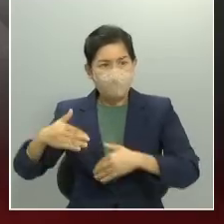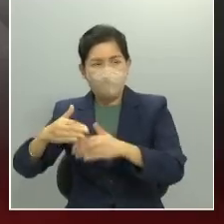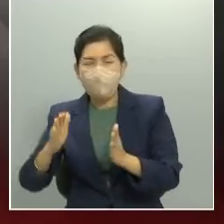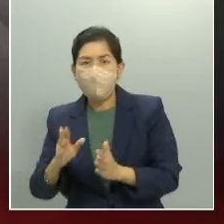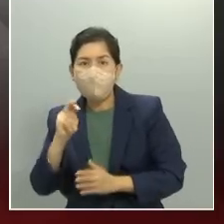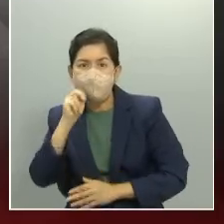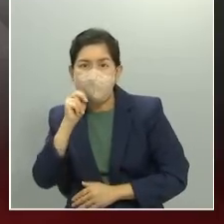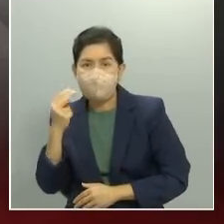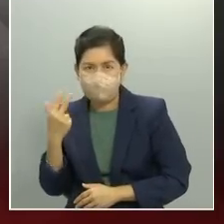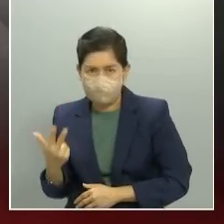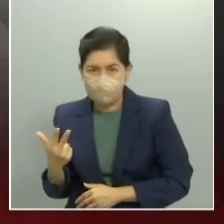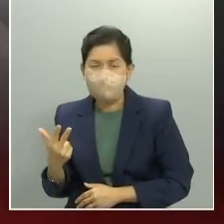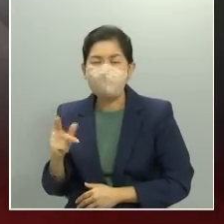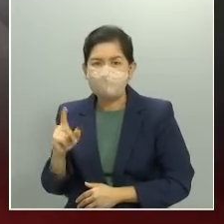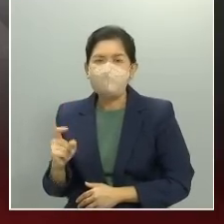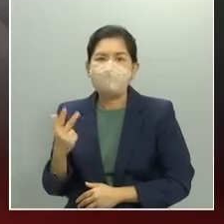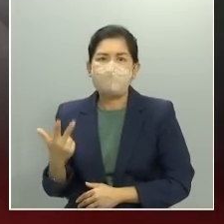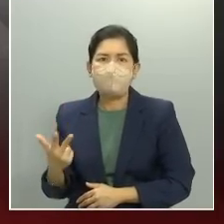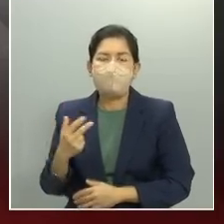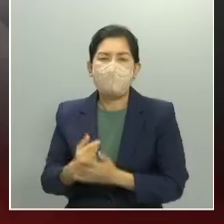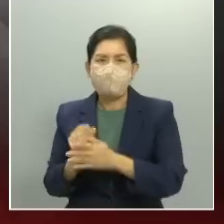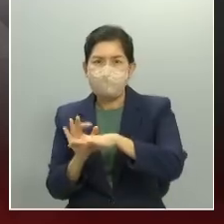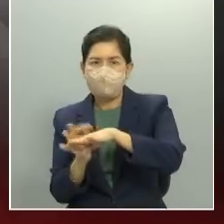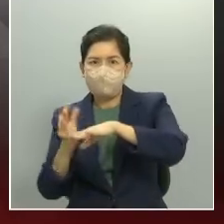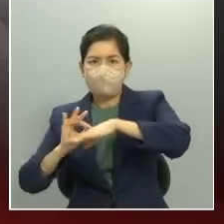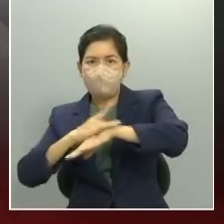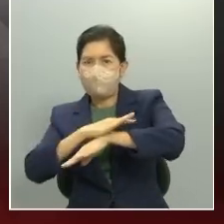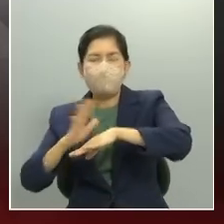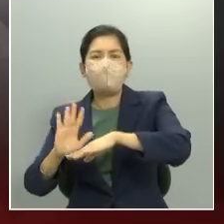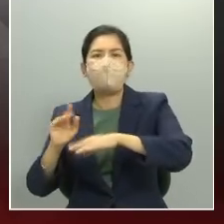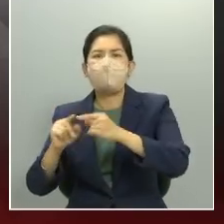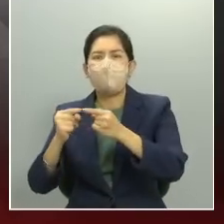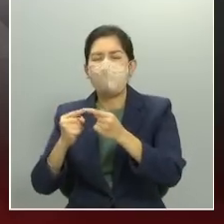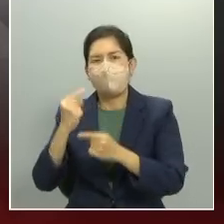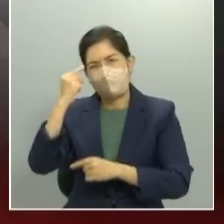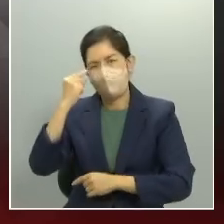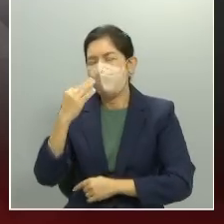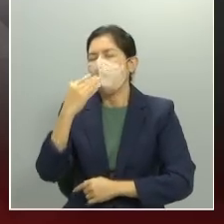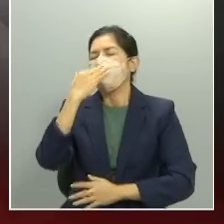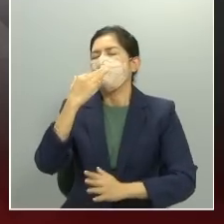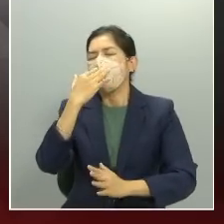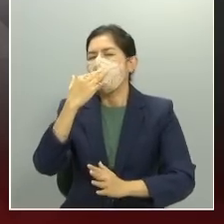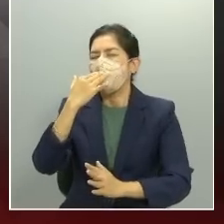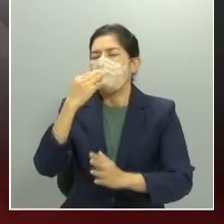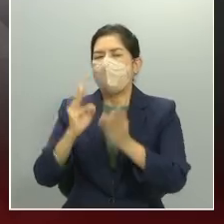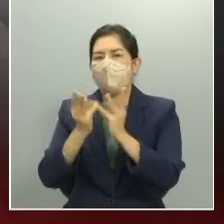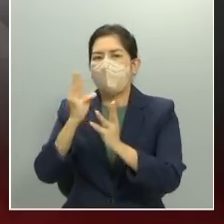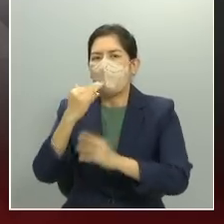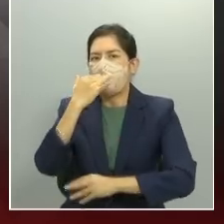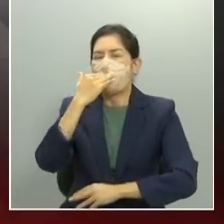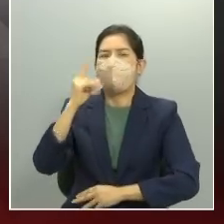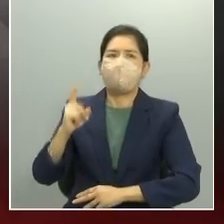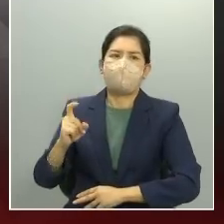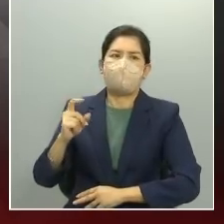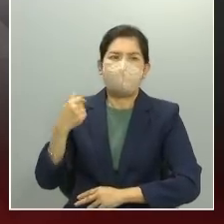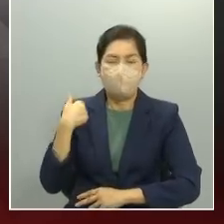ในนั้นอีก3 ซึ่งตรงนี้กู้ภัยบอกว่าไม่ได้มีแผลไฟไหม้นะคะแต่น่าจะสำลักควันเสียชีวิต จุดที่หน้าเวทีนี่แหละที่เป็นที่สงสัยว่าจะเป็น